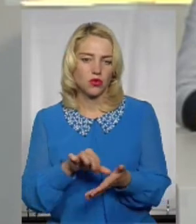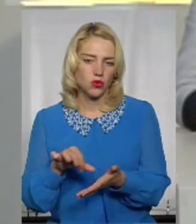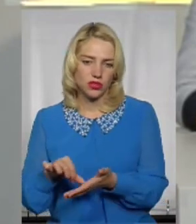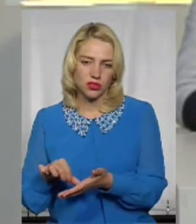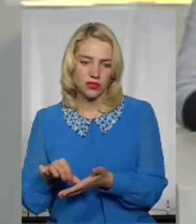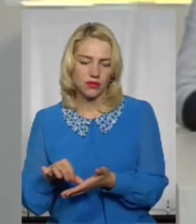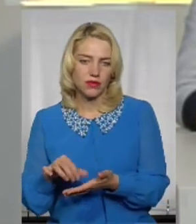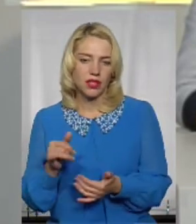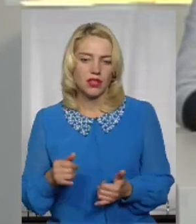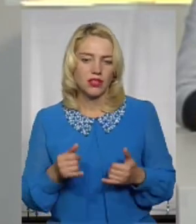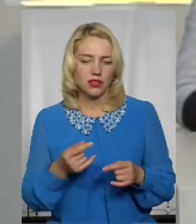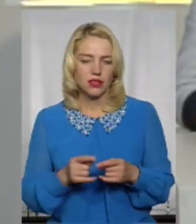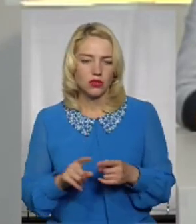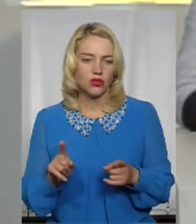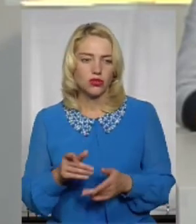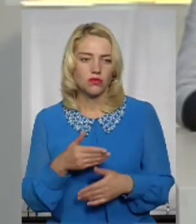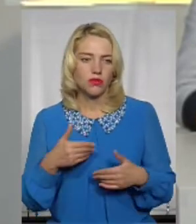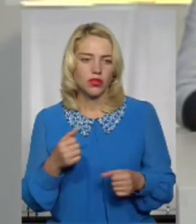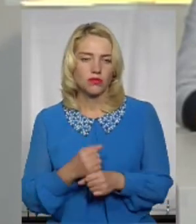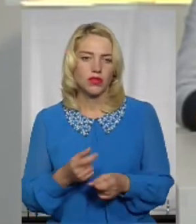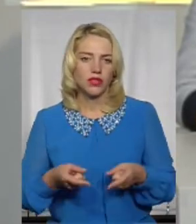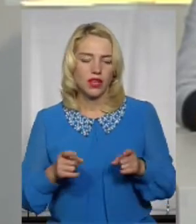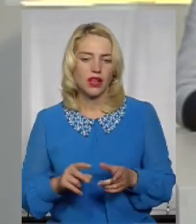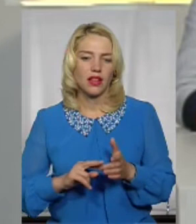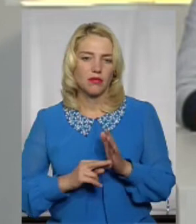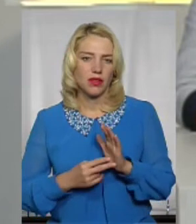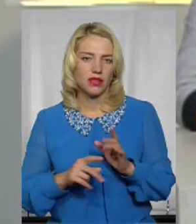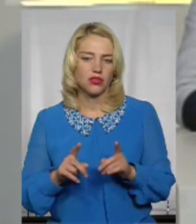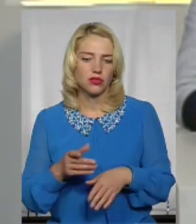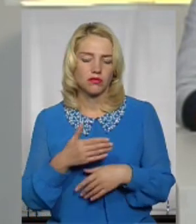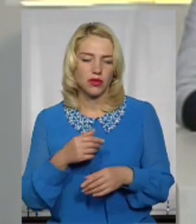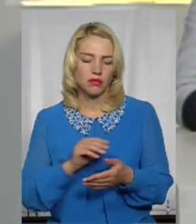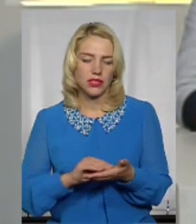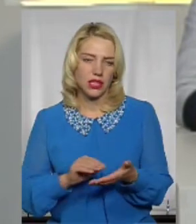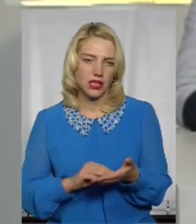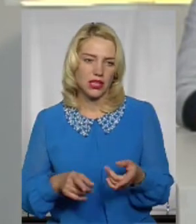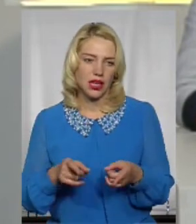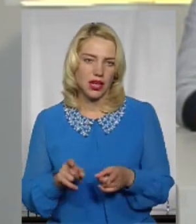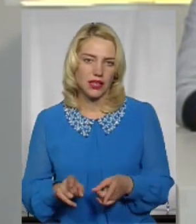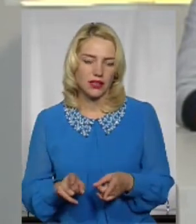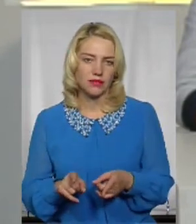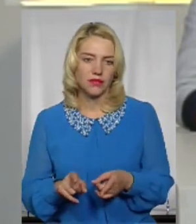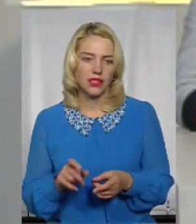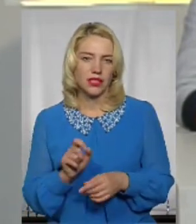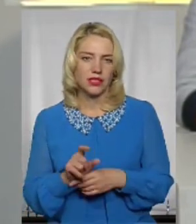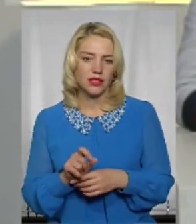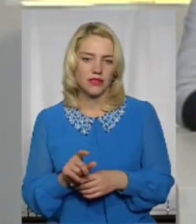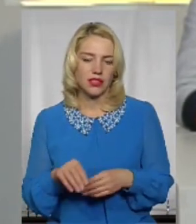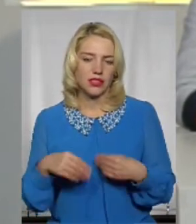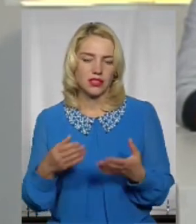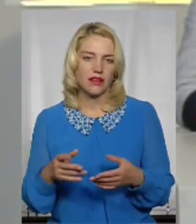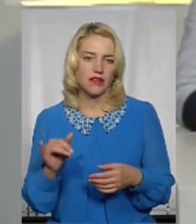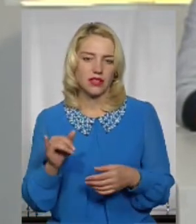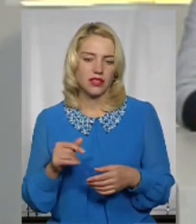участь, для того, щоб ми робили реальний план, щоб ми писали реальні завдання, ставили,